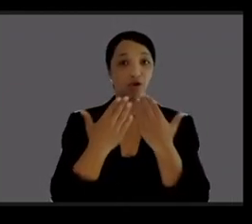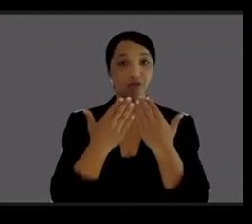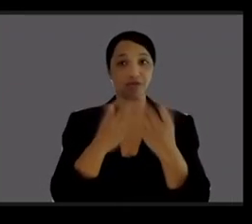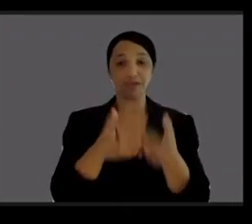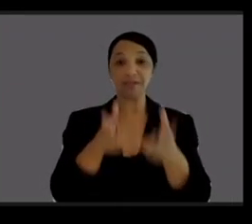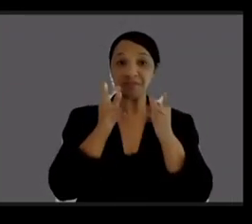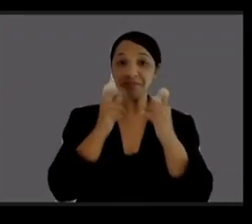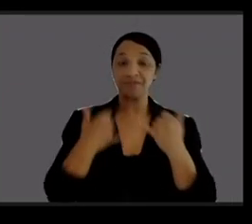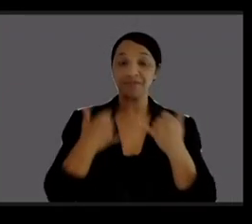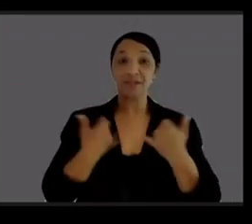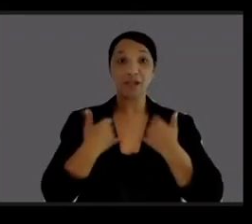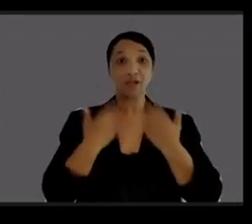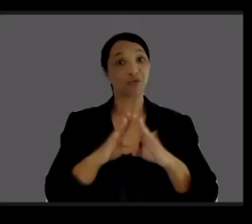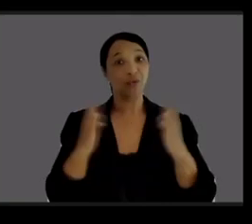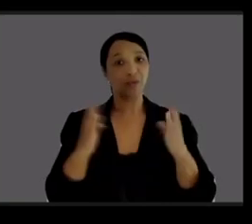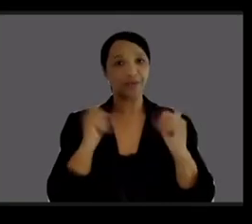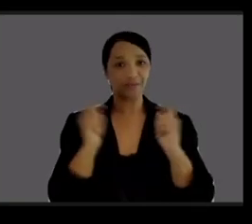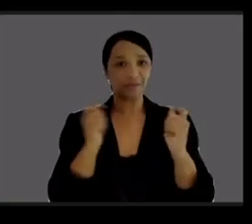会议的数字表演。下面请大家欣赏表演。